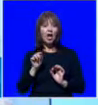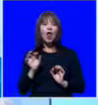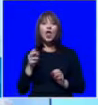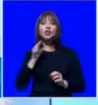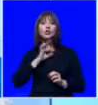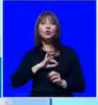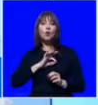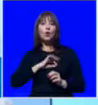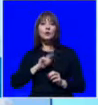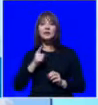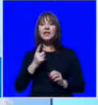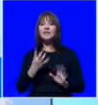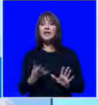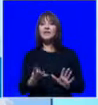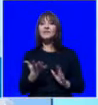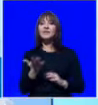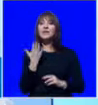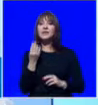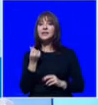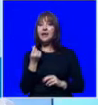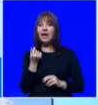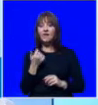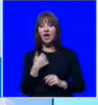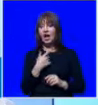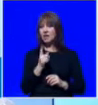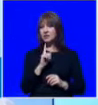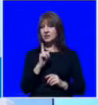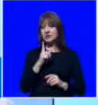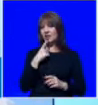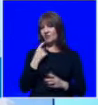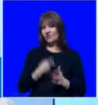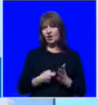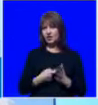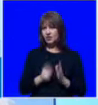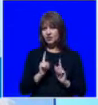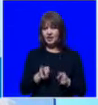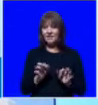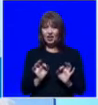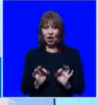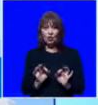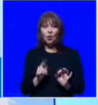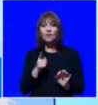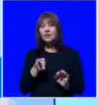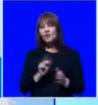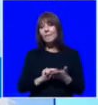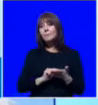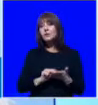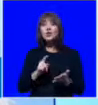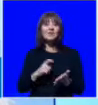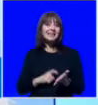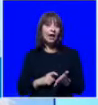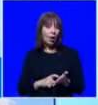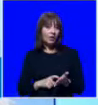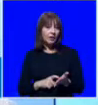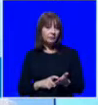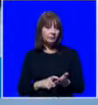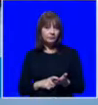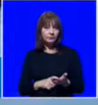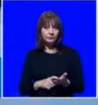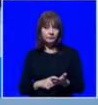да бъде около 9000 лева. Аз не твърда, че той непременно трябва да бъде толкова. Казвам какво пише в закона.